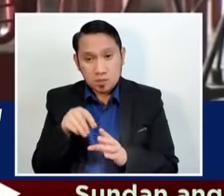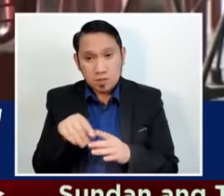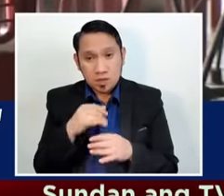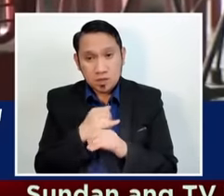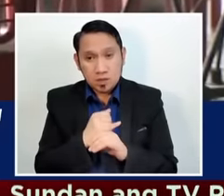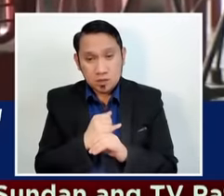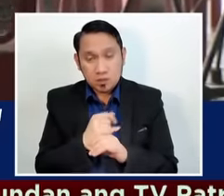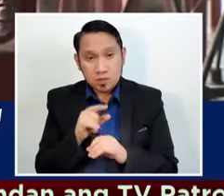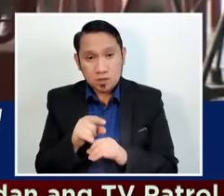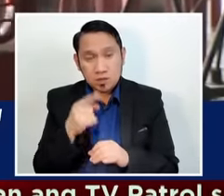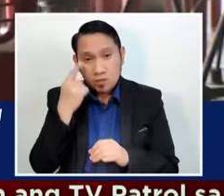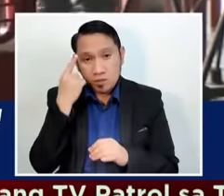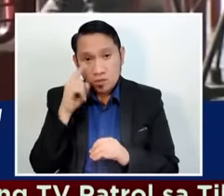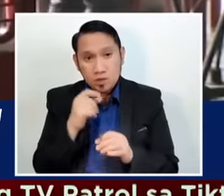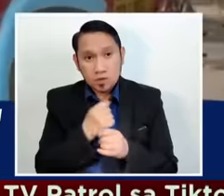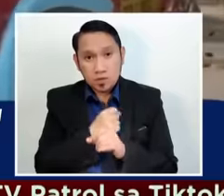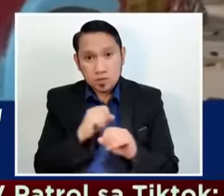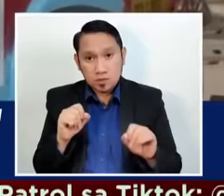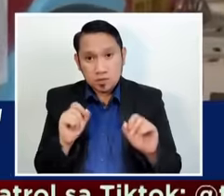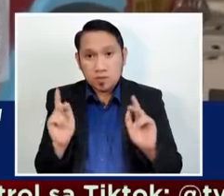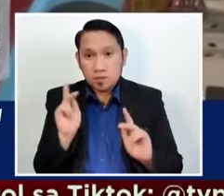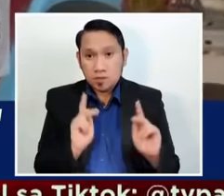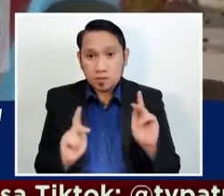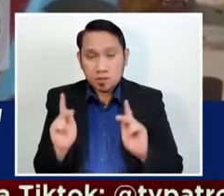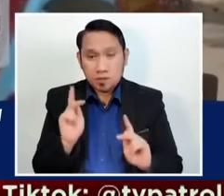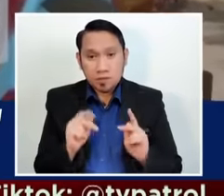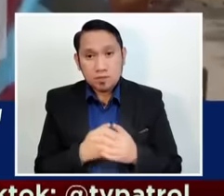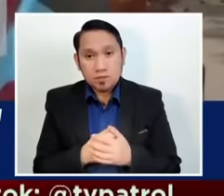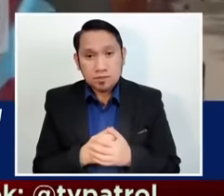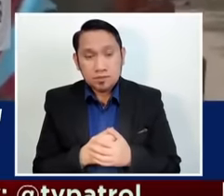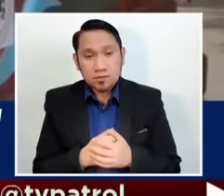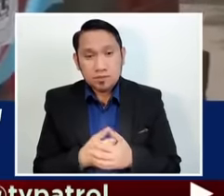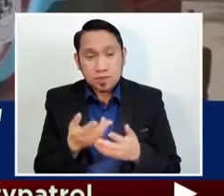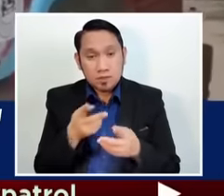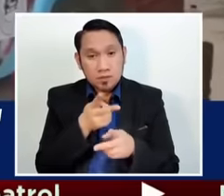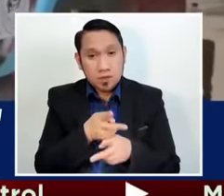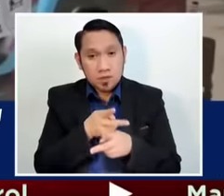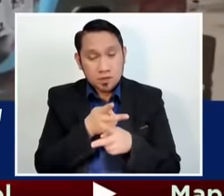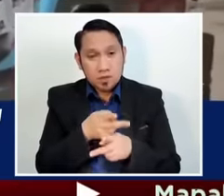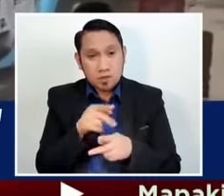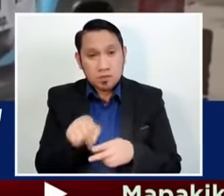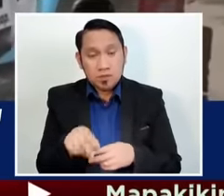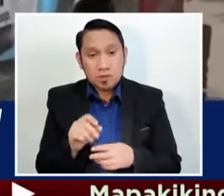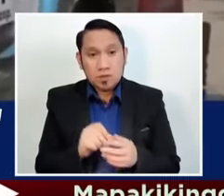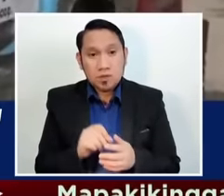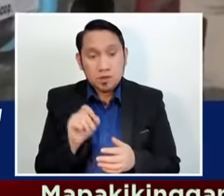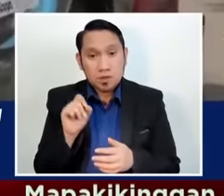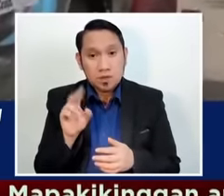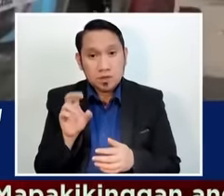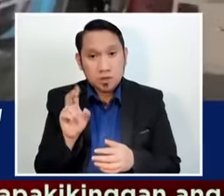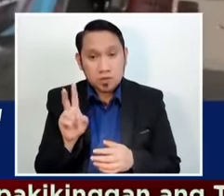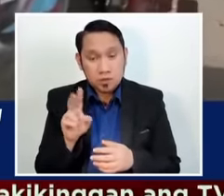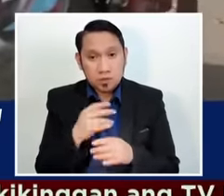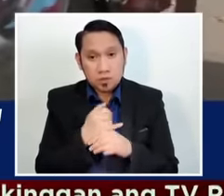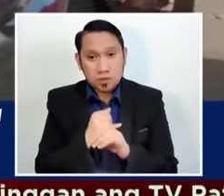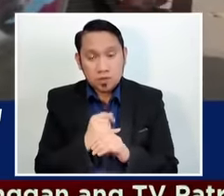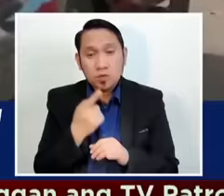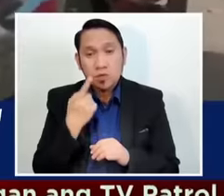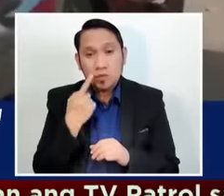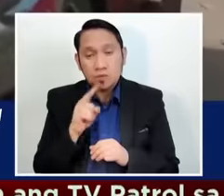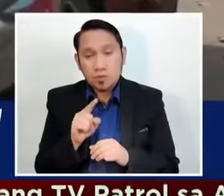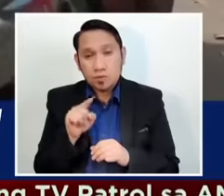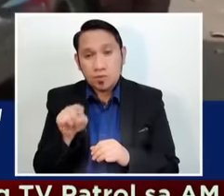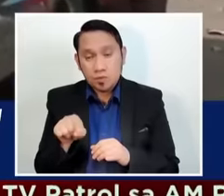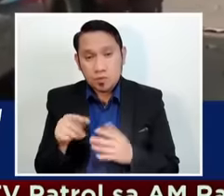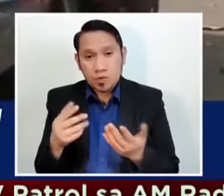para sa kaligtasan ng mga pasahero. Todo alaga si Arturo sa 12 taon niyang jeepney na gamit niya para mapagtapos